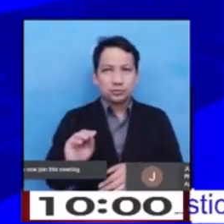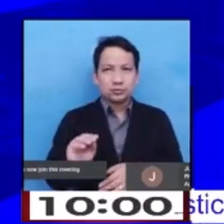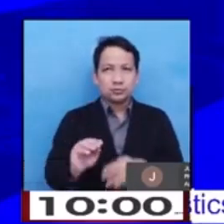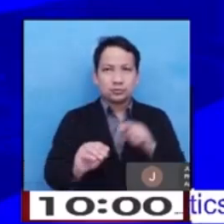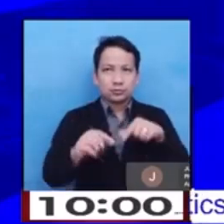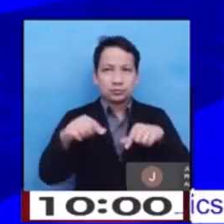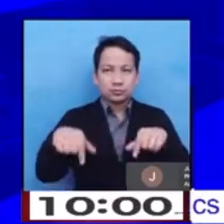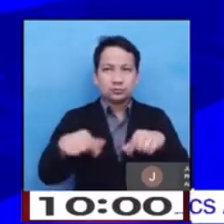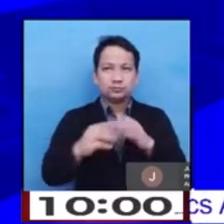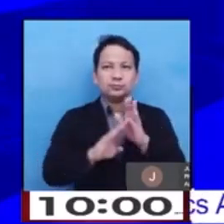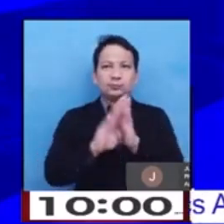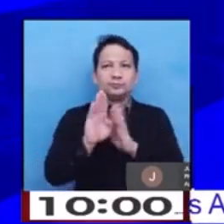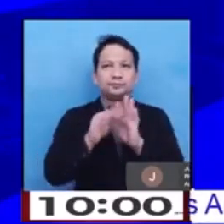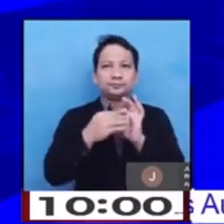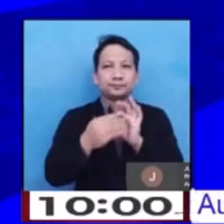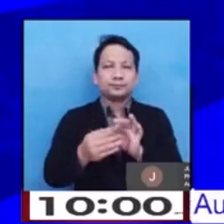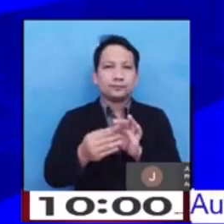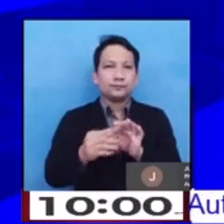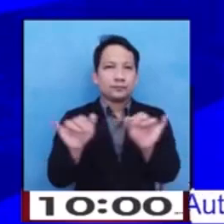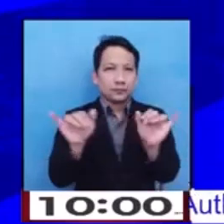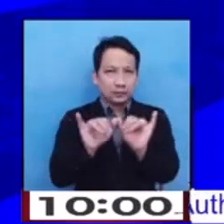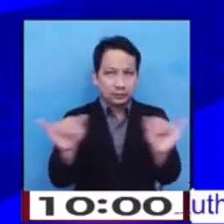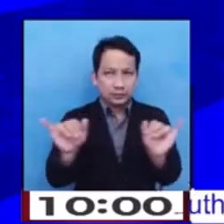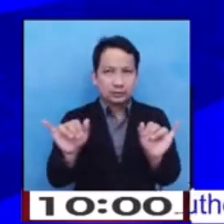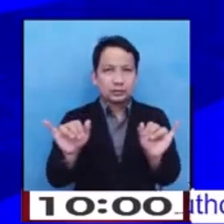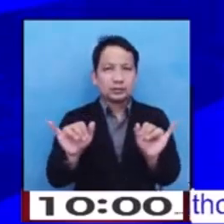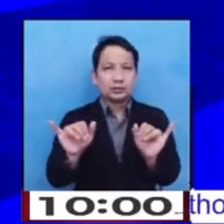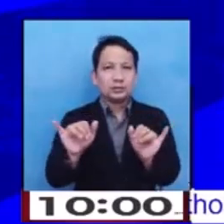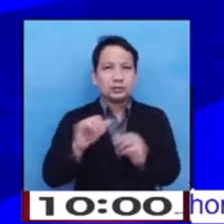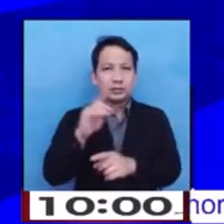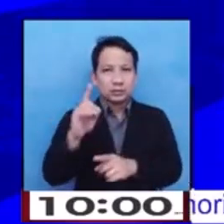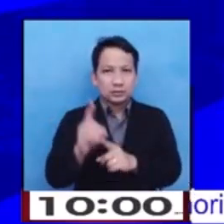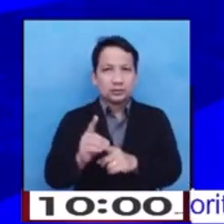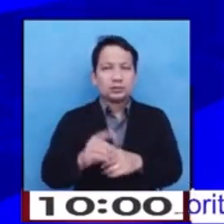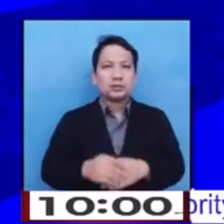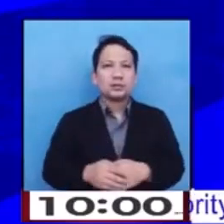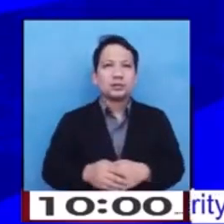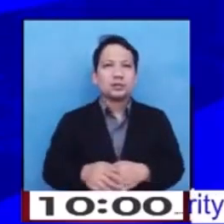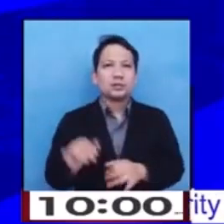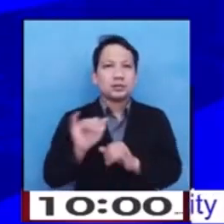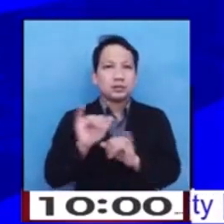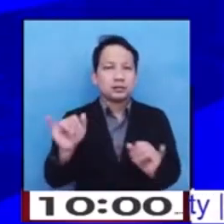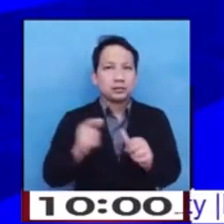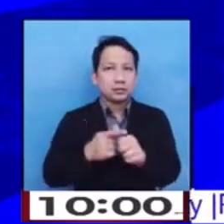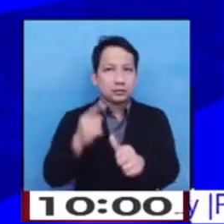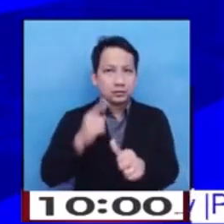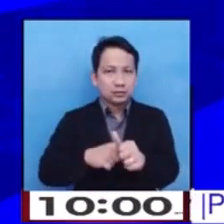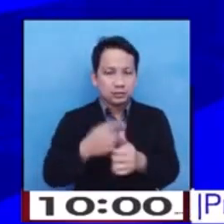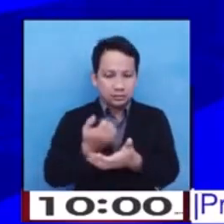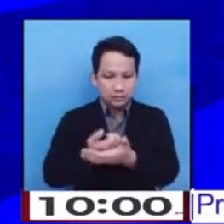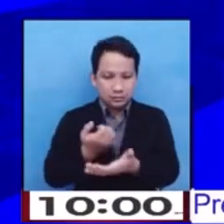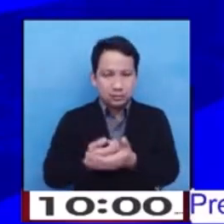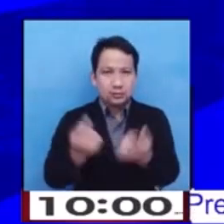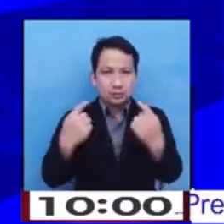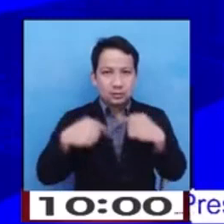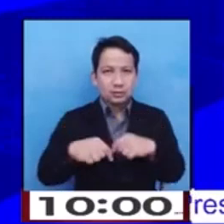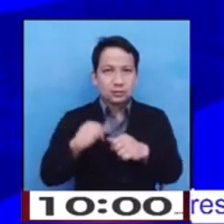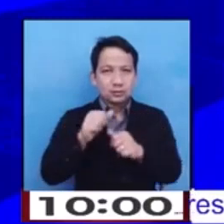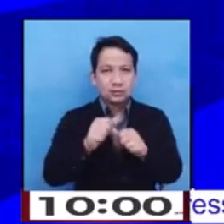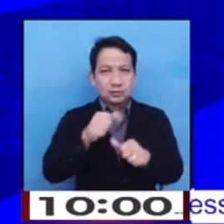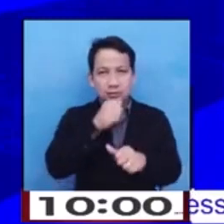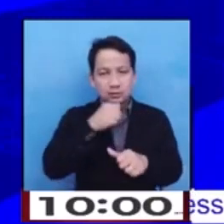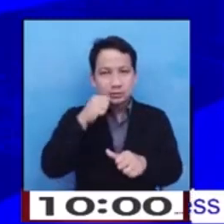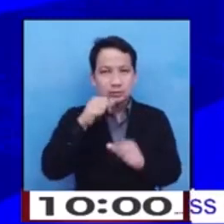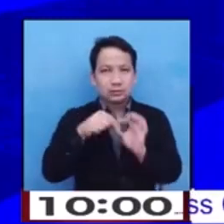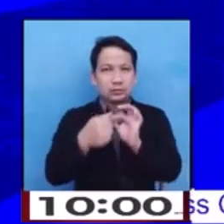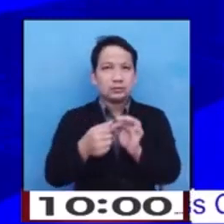na paglago sa parehong period. Sa mga pangunahing sektor na ekonomiya, na agriculture, forestry and